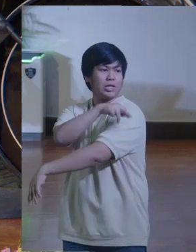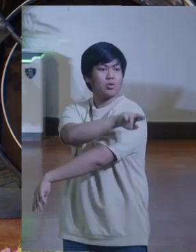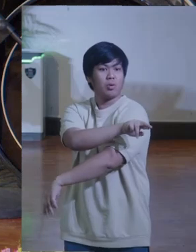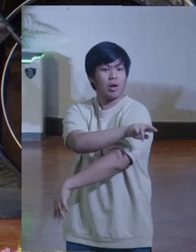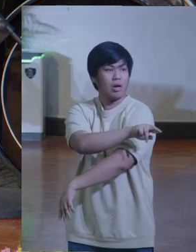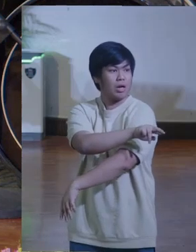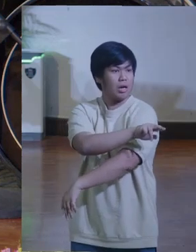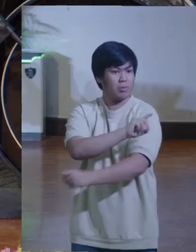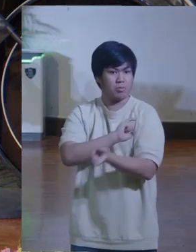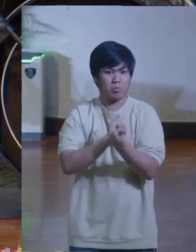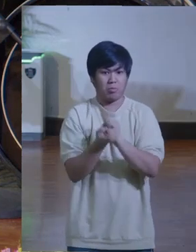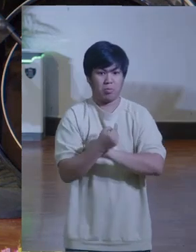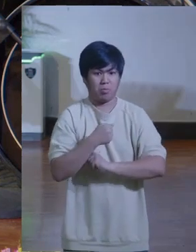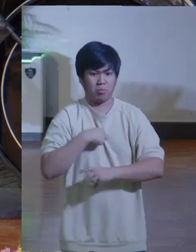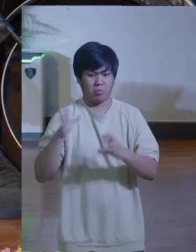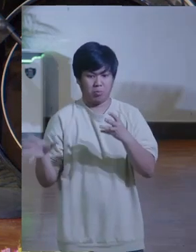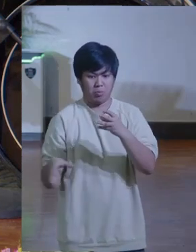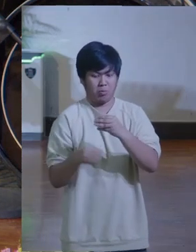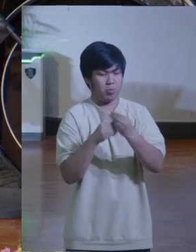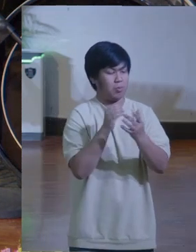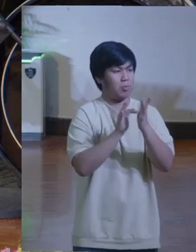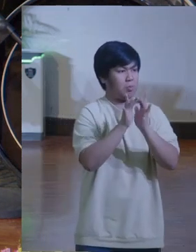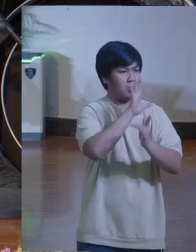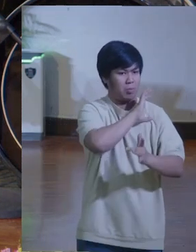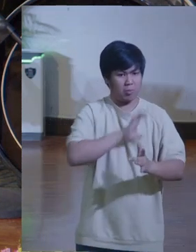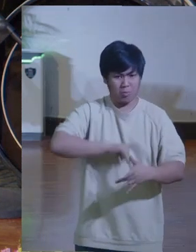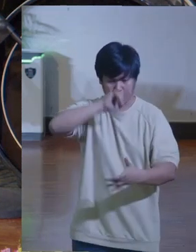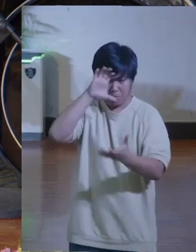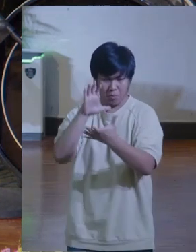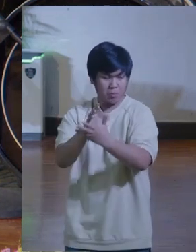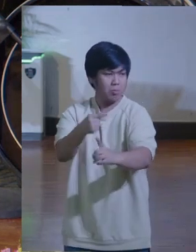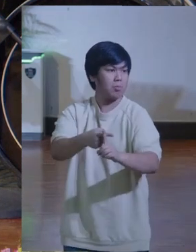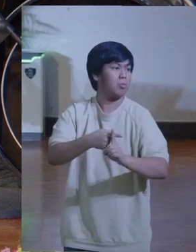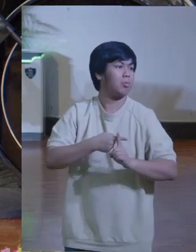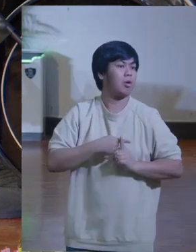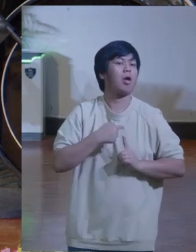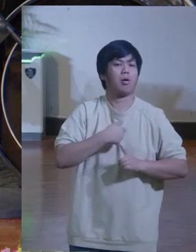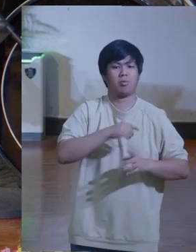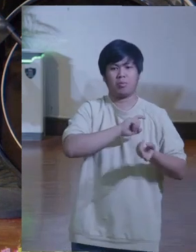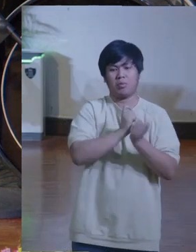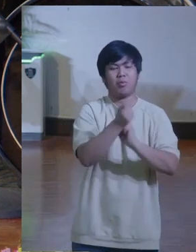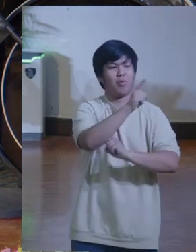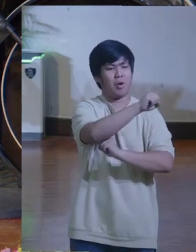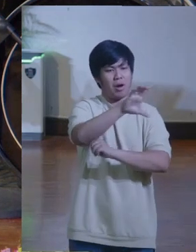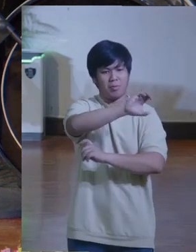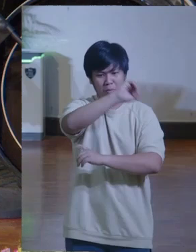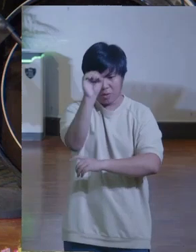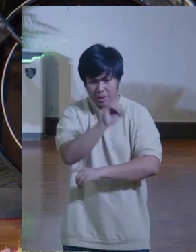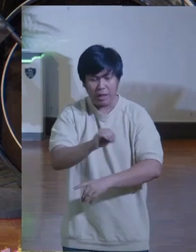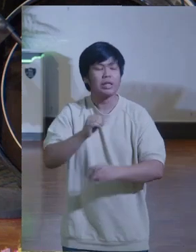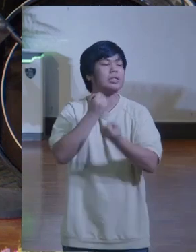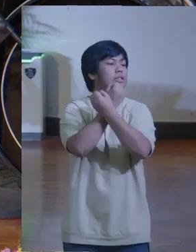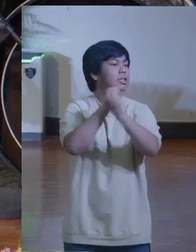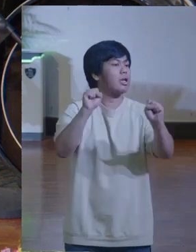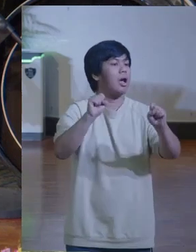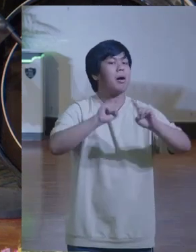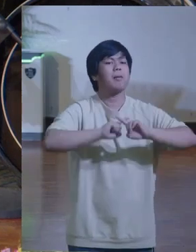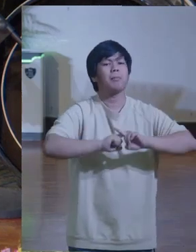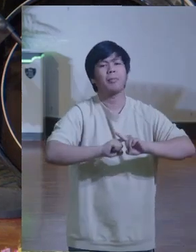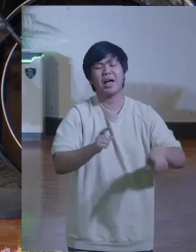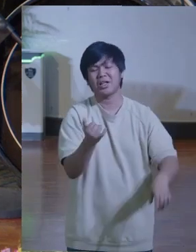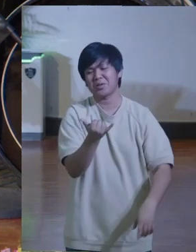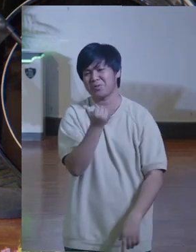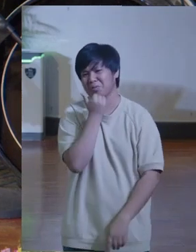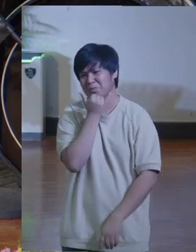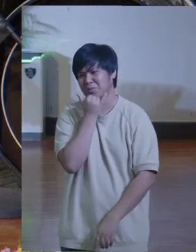ay kailangan o isang daan para tayo maligtas. Pero ito ay mga anino